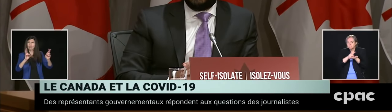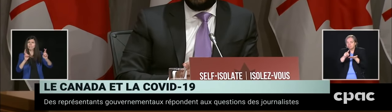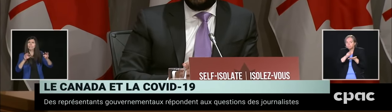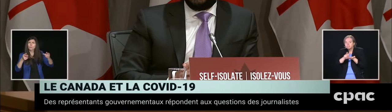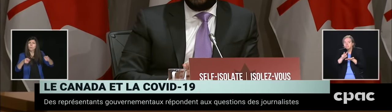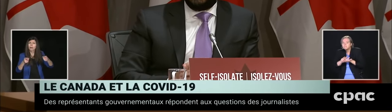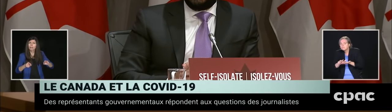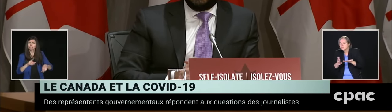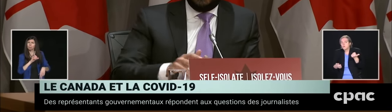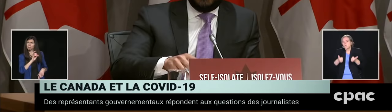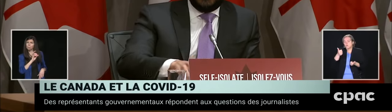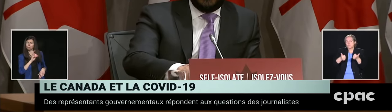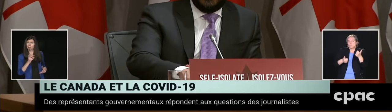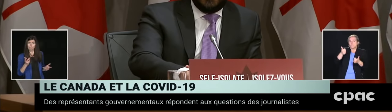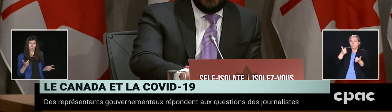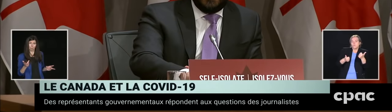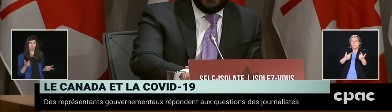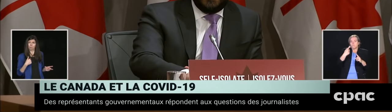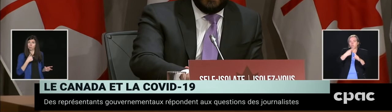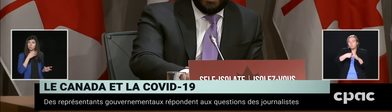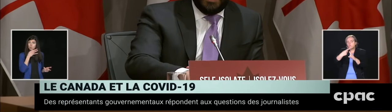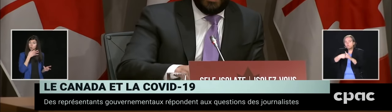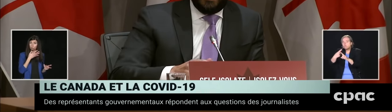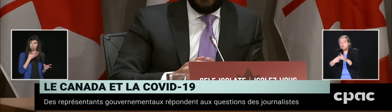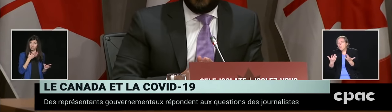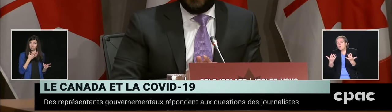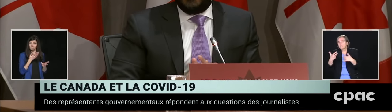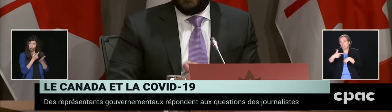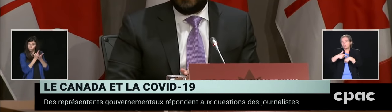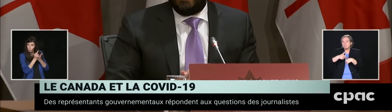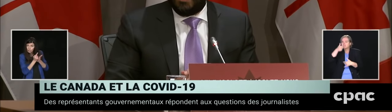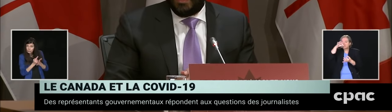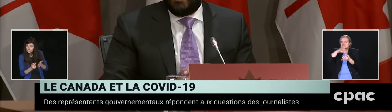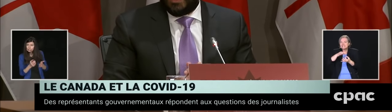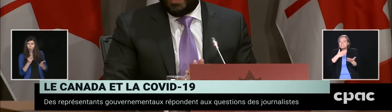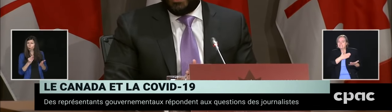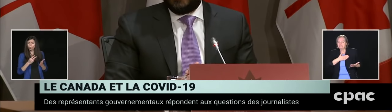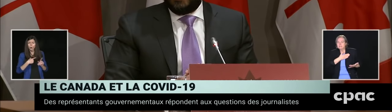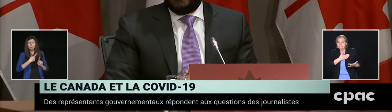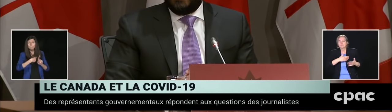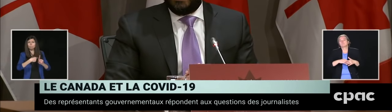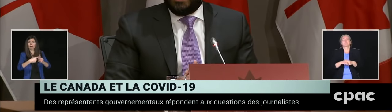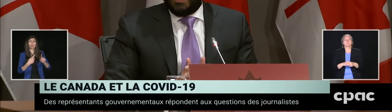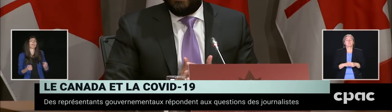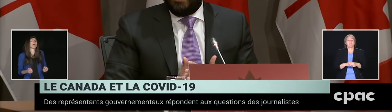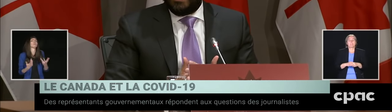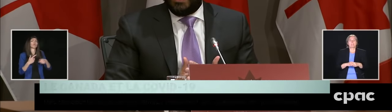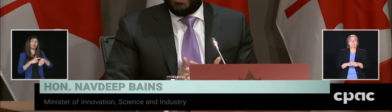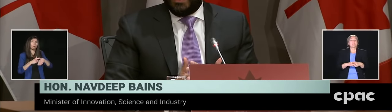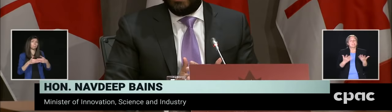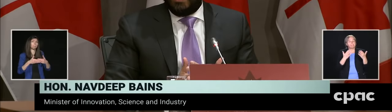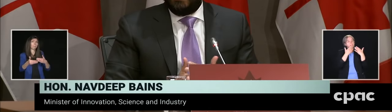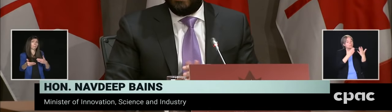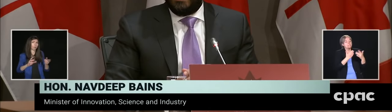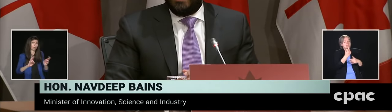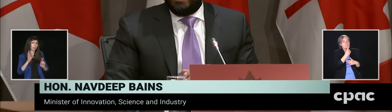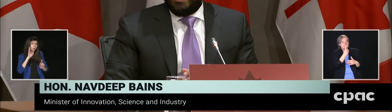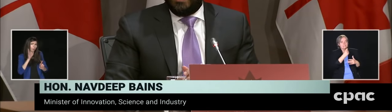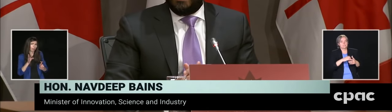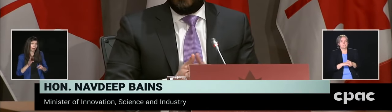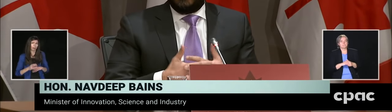plutôt de mois? Pouvez-vous être plus précis? Oui, merci pour votre question. La réponse est très